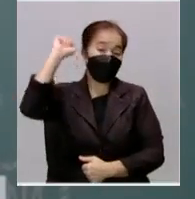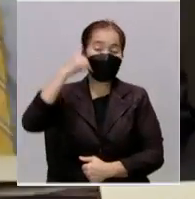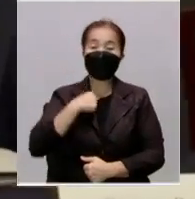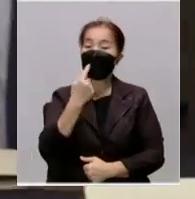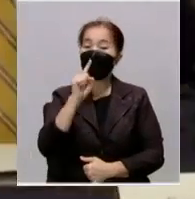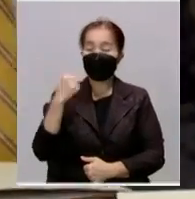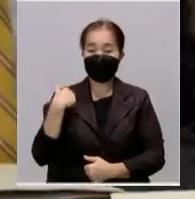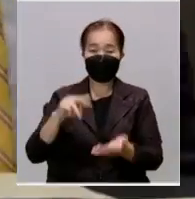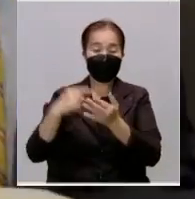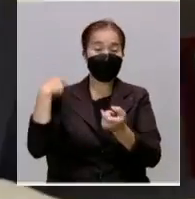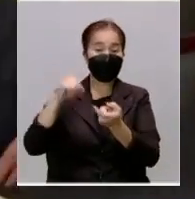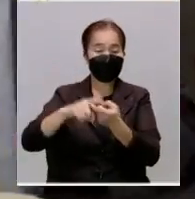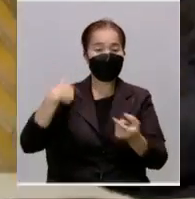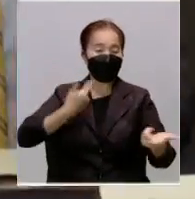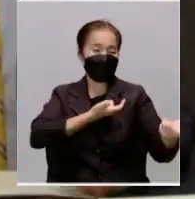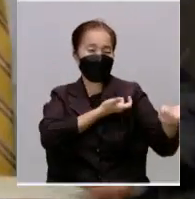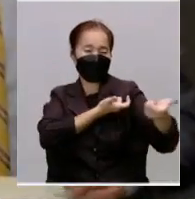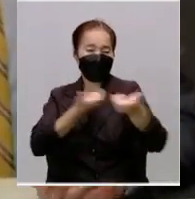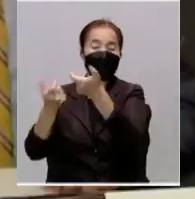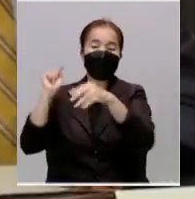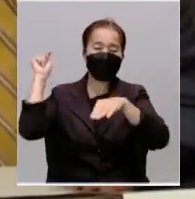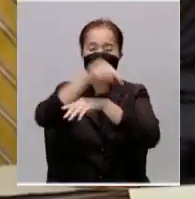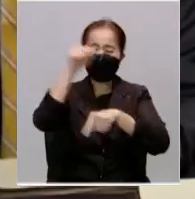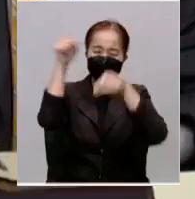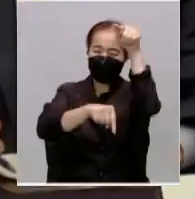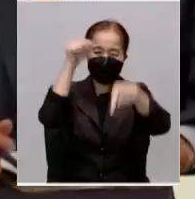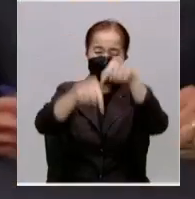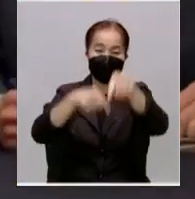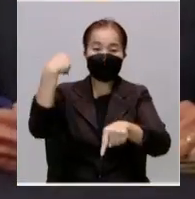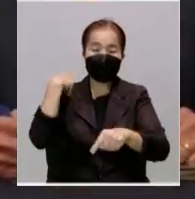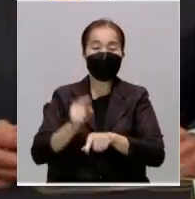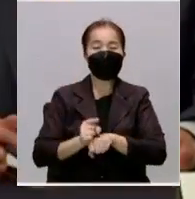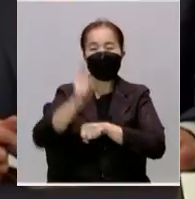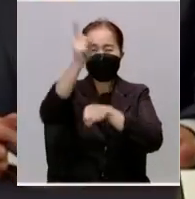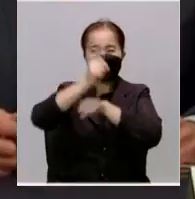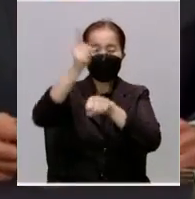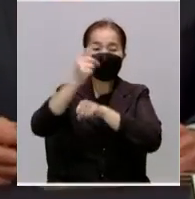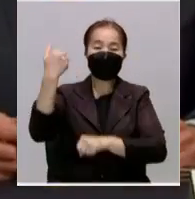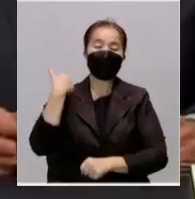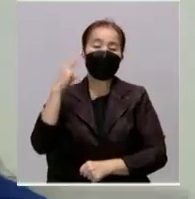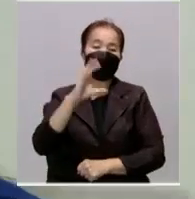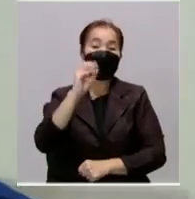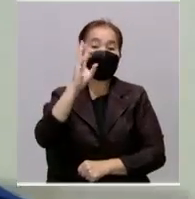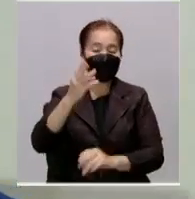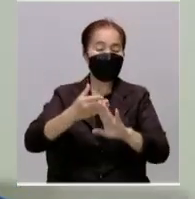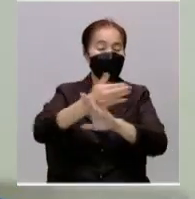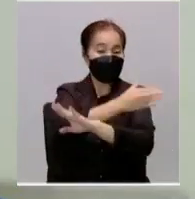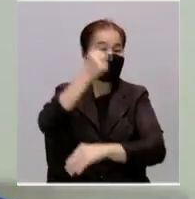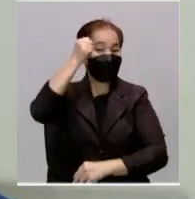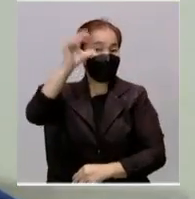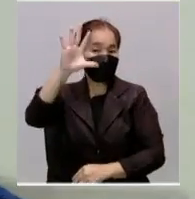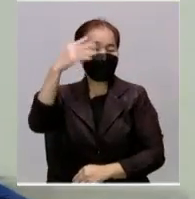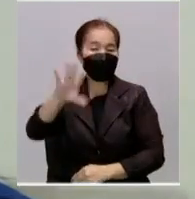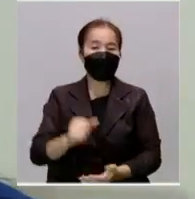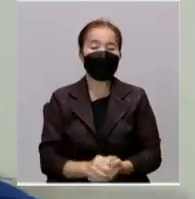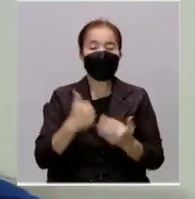ได้ยิงขีปนาวุธแบบร่อนถึง113ลูกแล้วก็ยังมีจรวดอีก56ลูกในช่วง5วันที่ผ่านมานับตั้ง